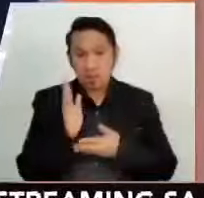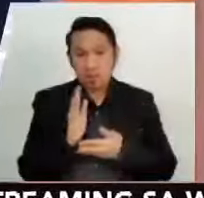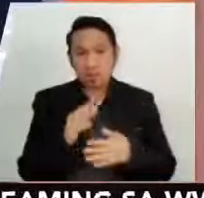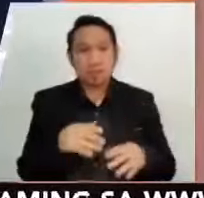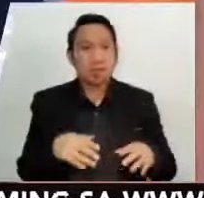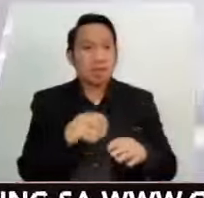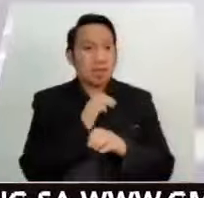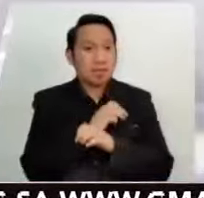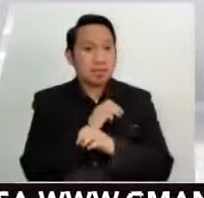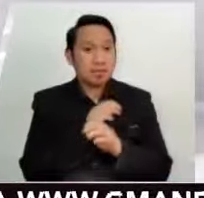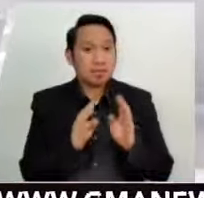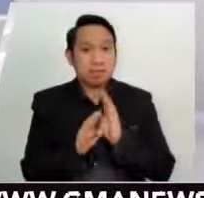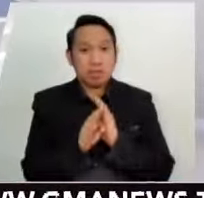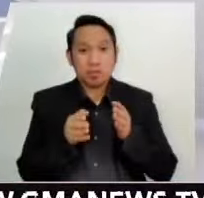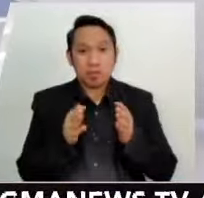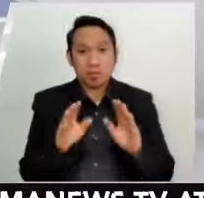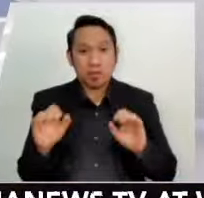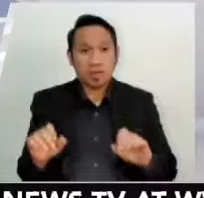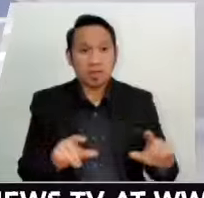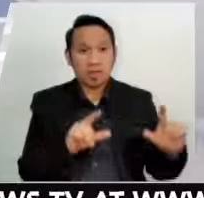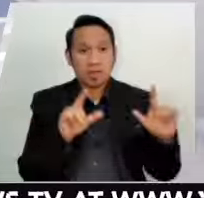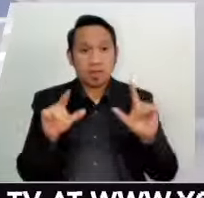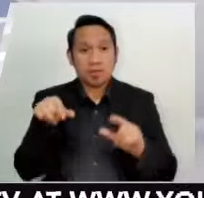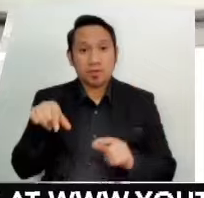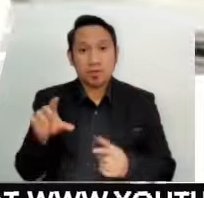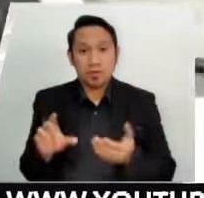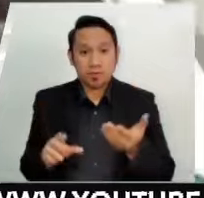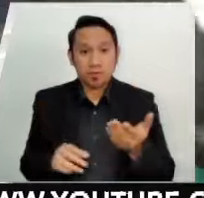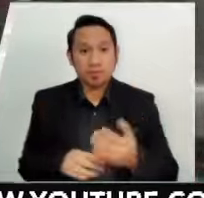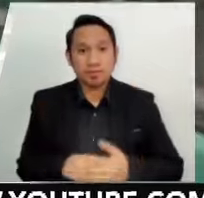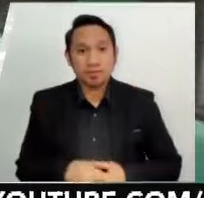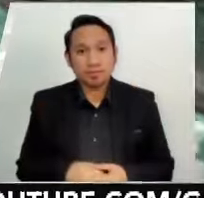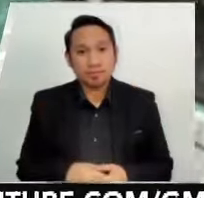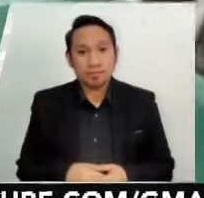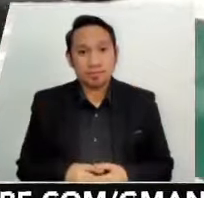may unang balita si James Agustin. James!